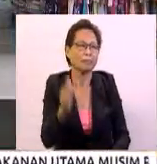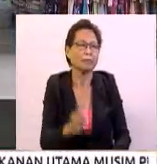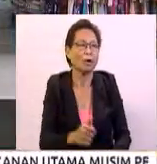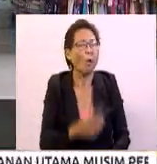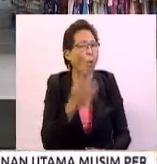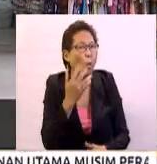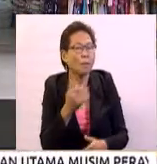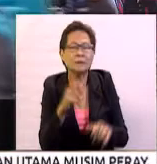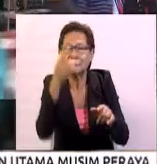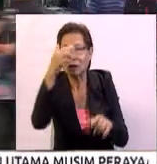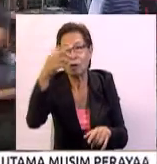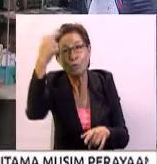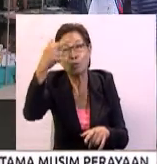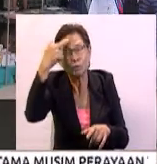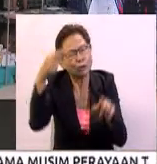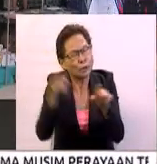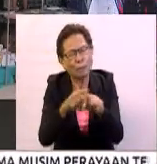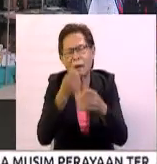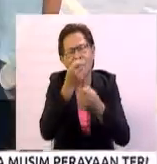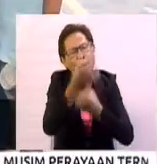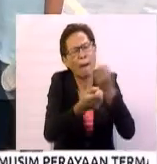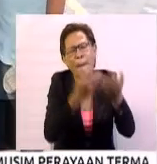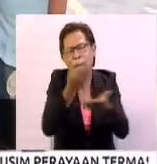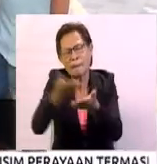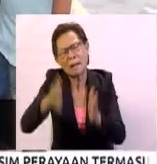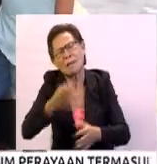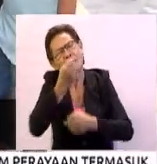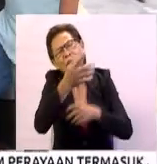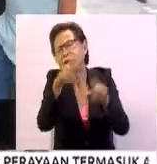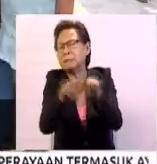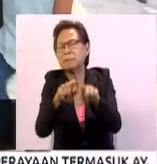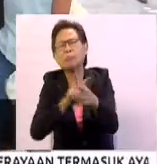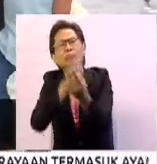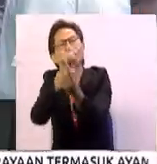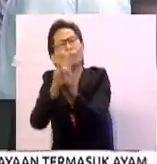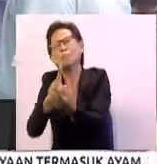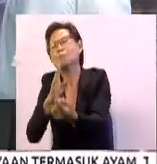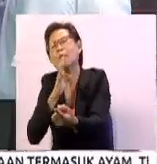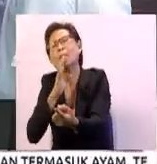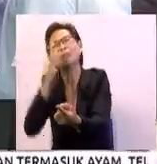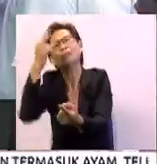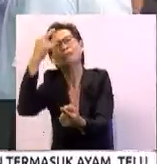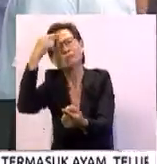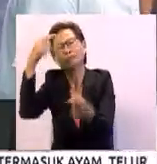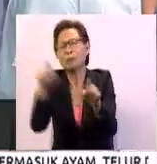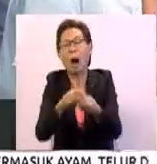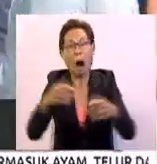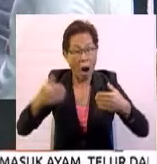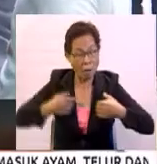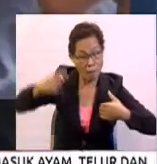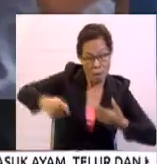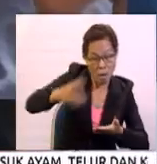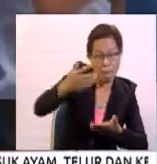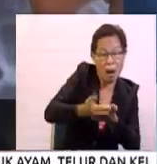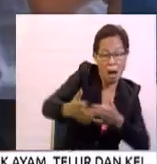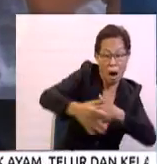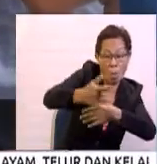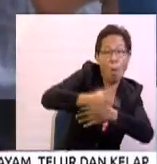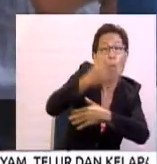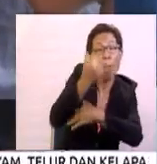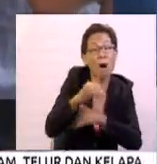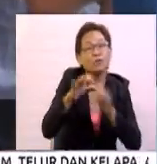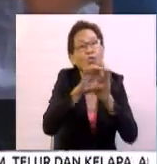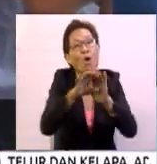Sebab yang sama turut dinyatakan oleh kebanyakan pembeli yang ditemui. Malah ada yang perlu dibeli lebih awal